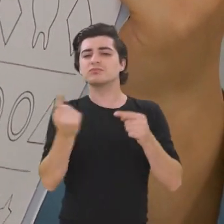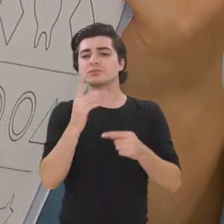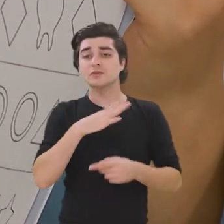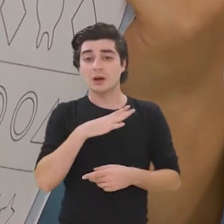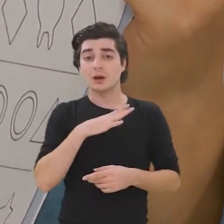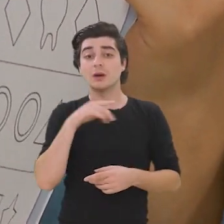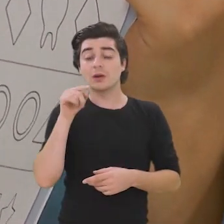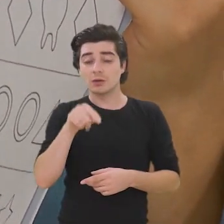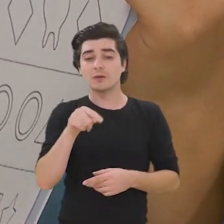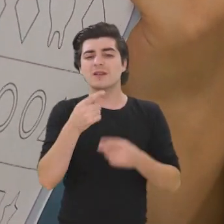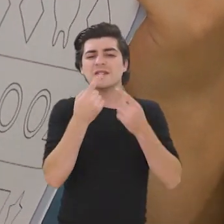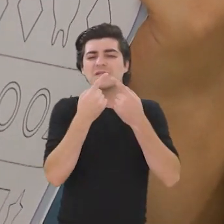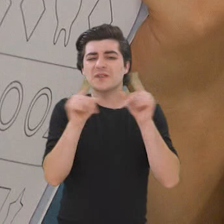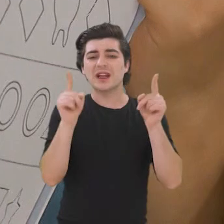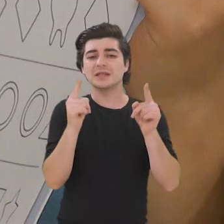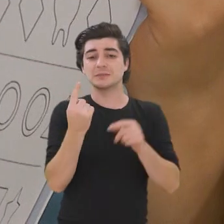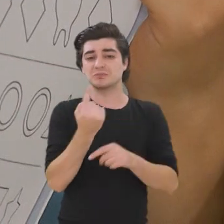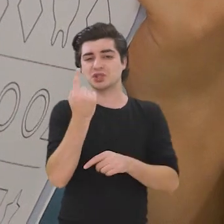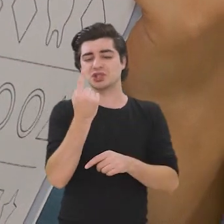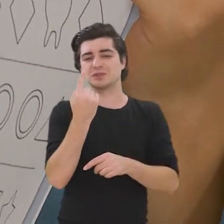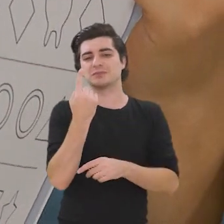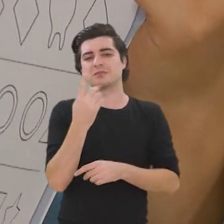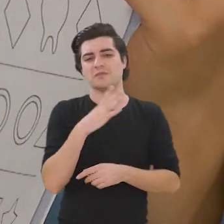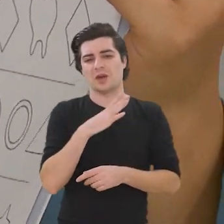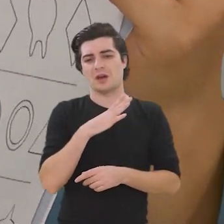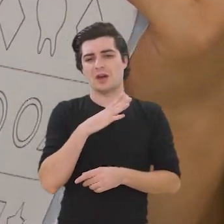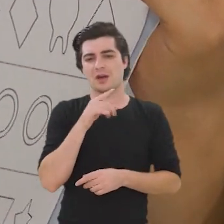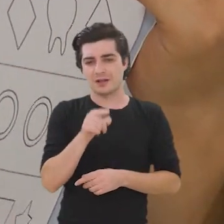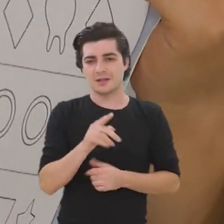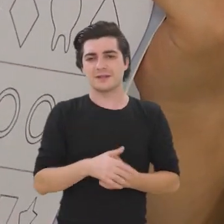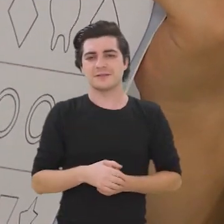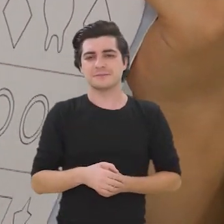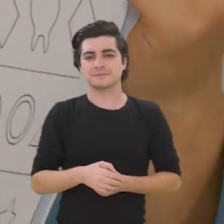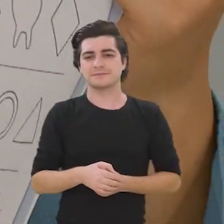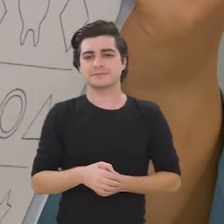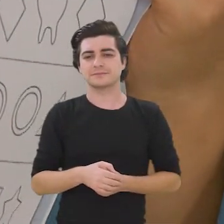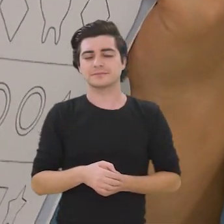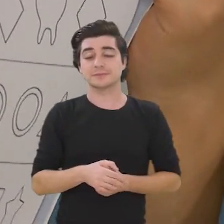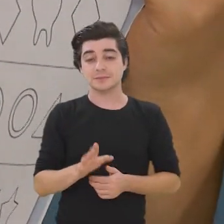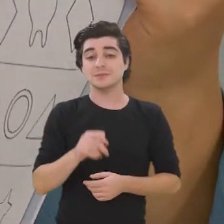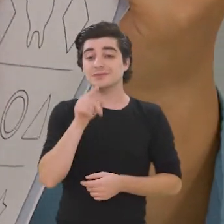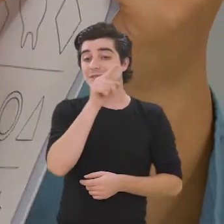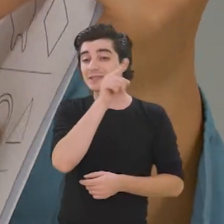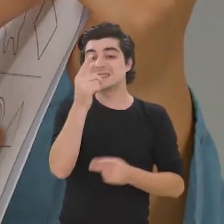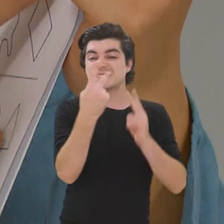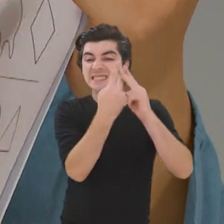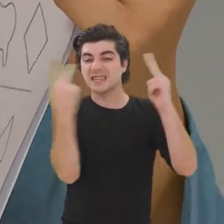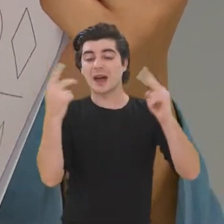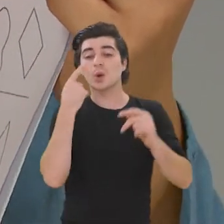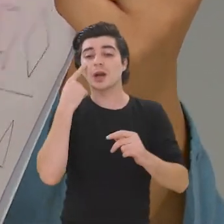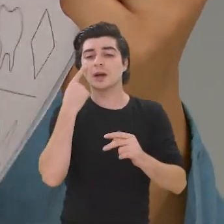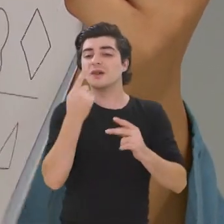var. Ve farklı olan da içlerinde farklı olanları da var. Şimdi buradaki sırayı